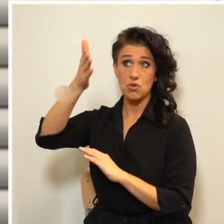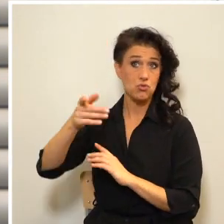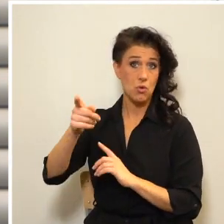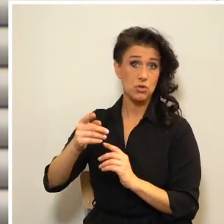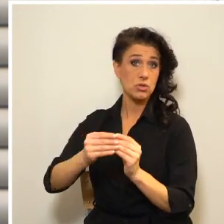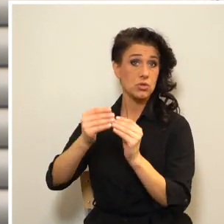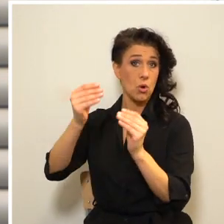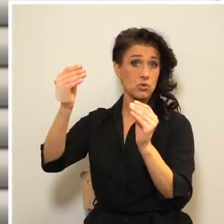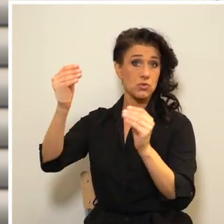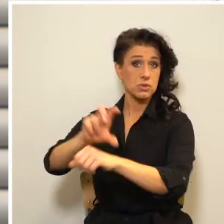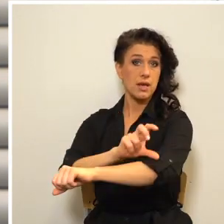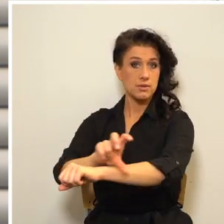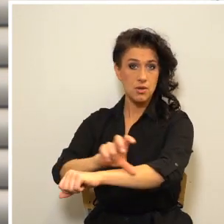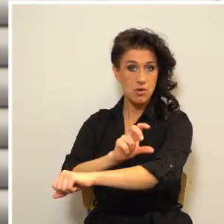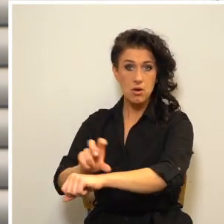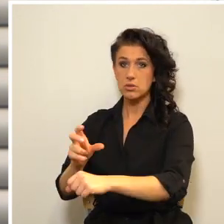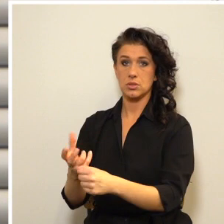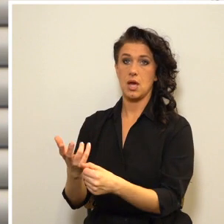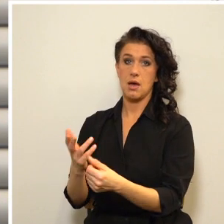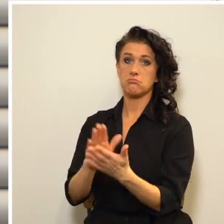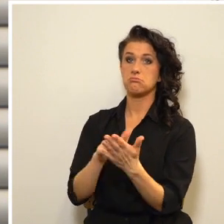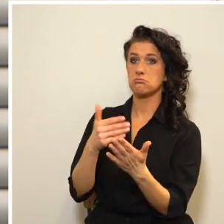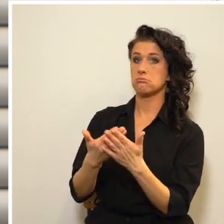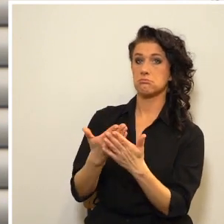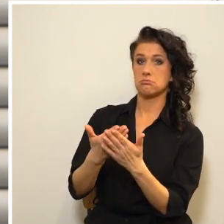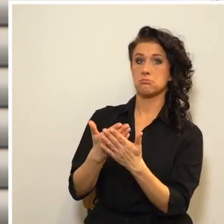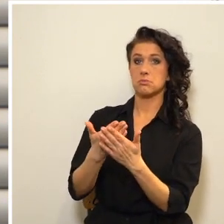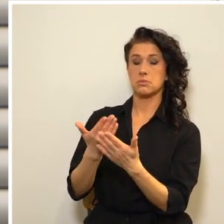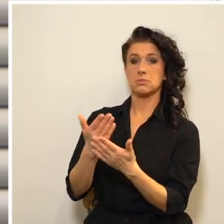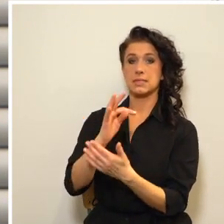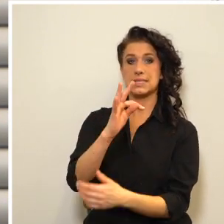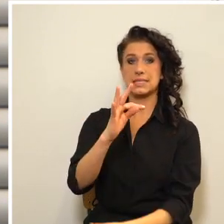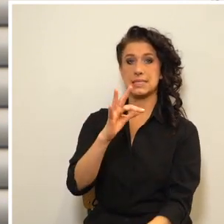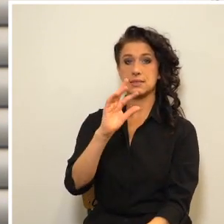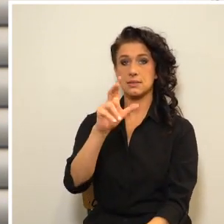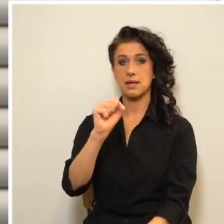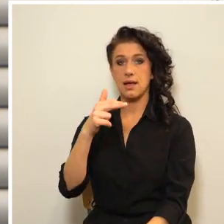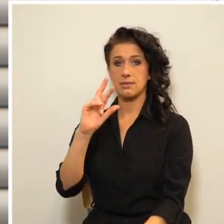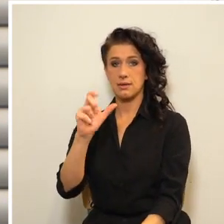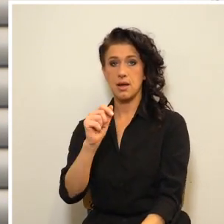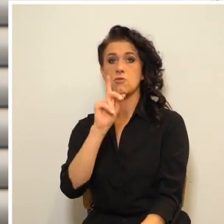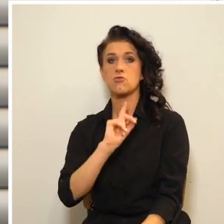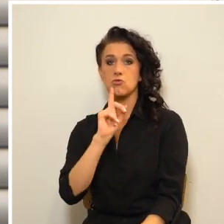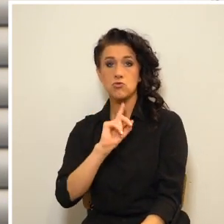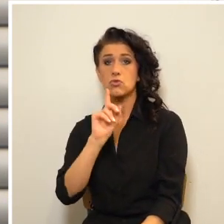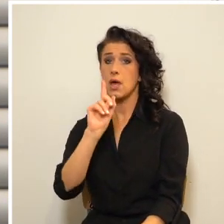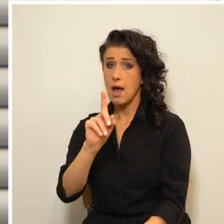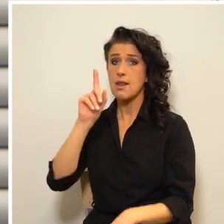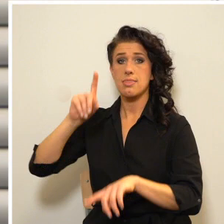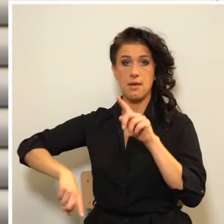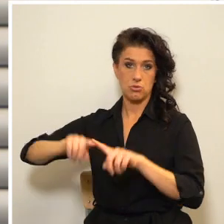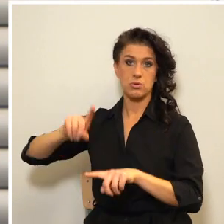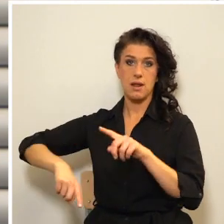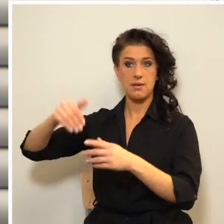właśnie technik technologii opartych na na biologicznych tkankach na takich Natural ale